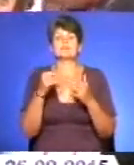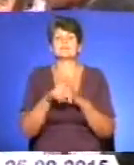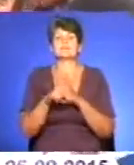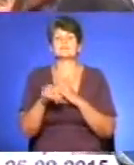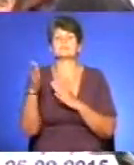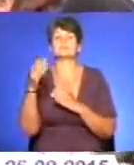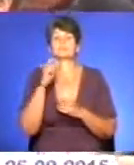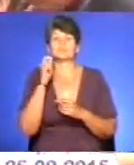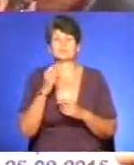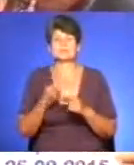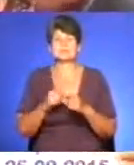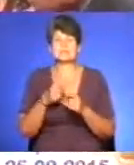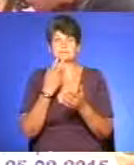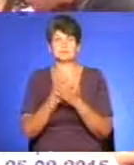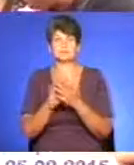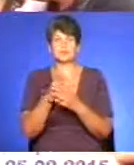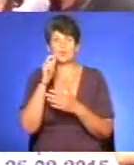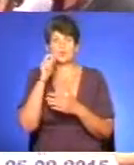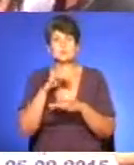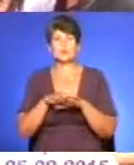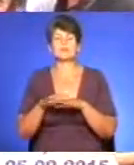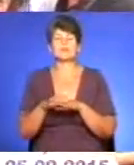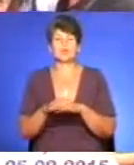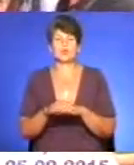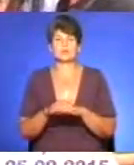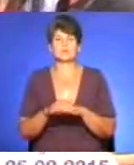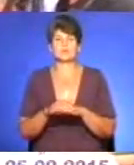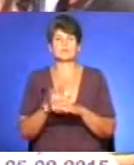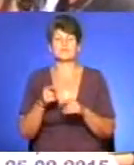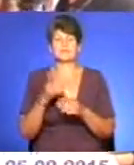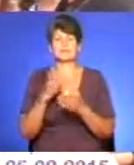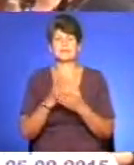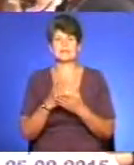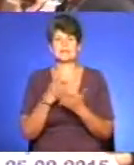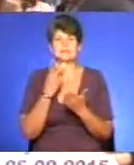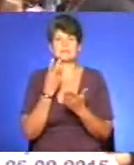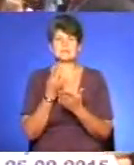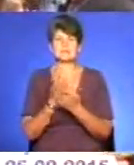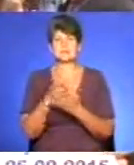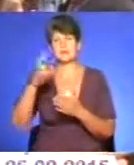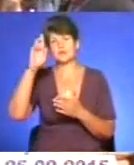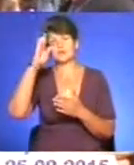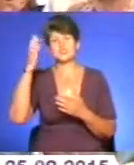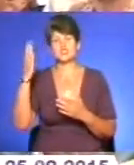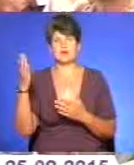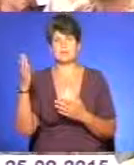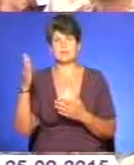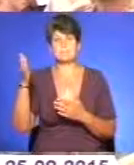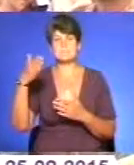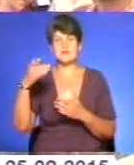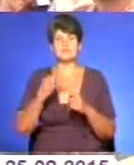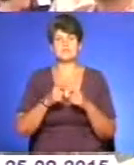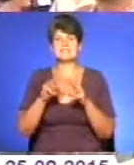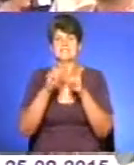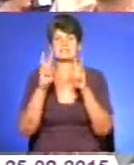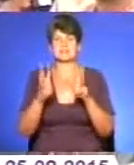України? Це символ українського народу. Він є символом держави. Прапор – це святиня